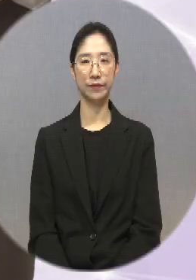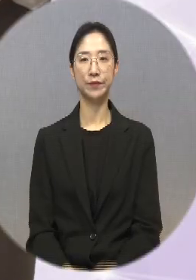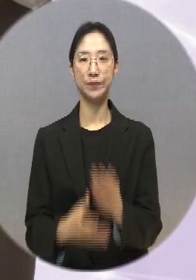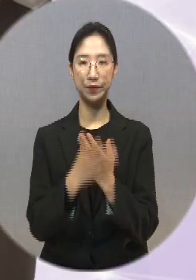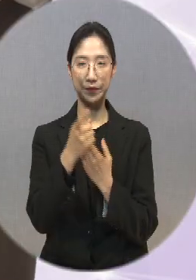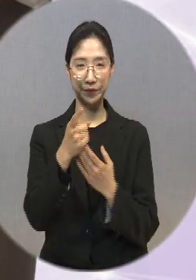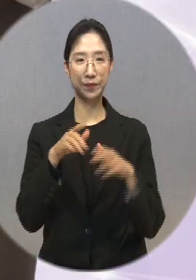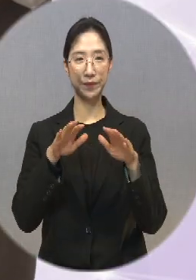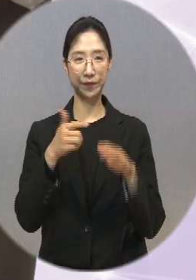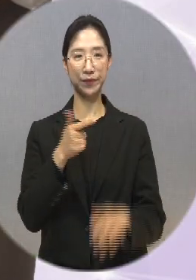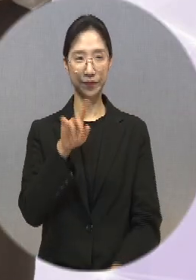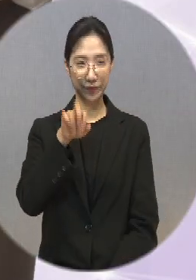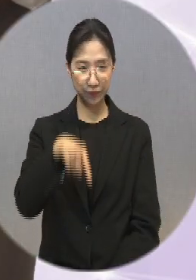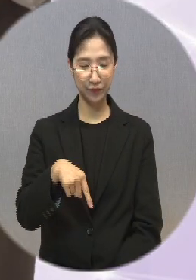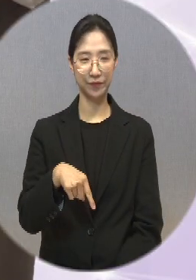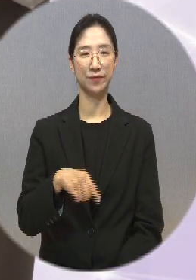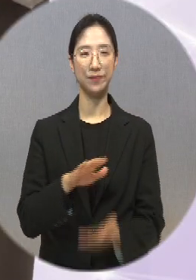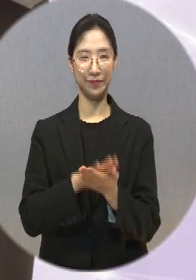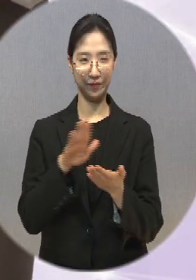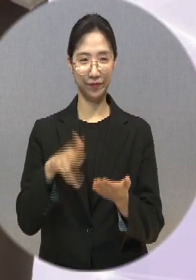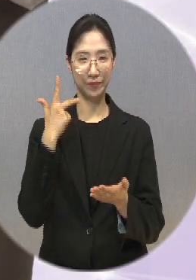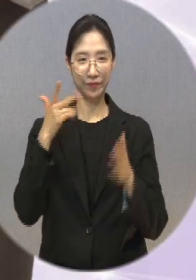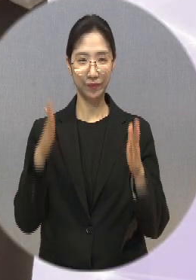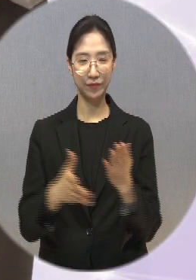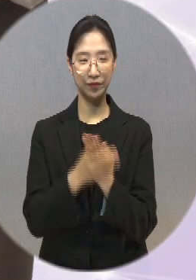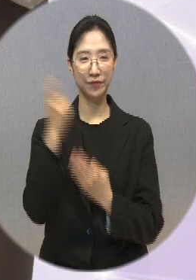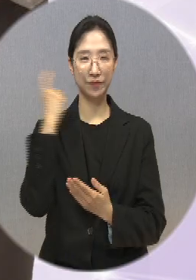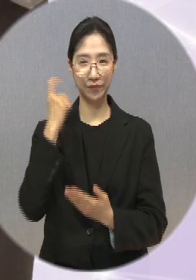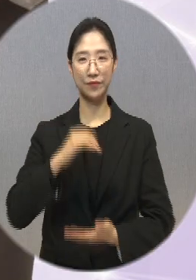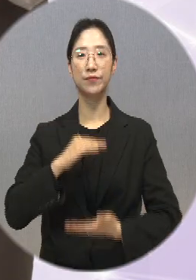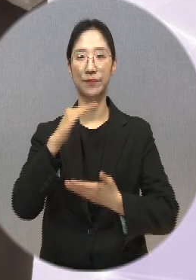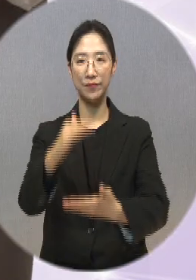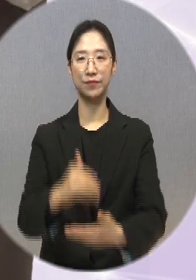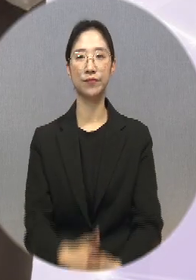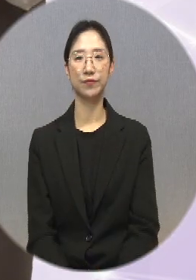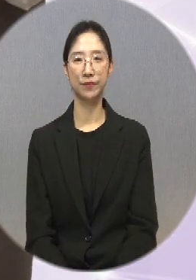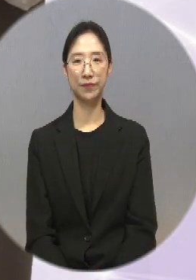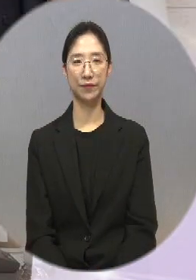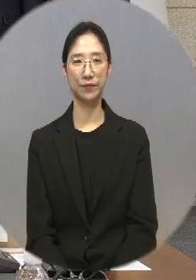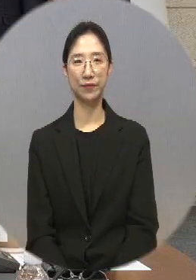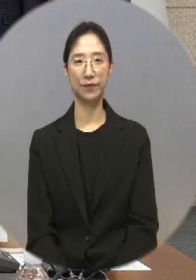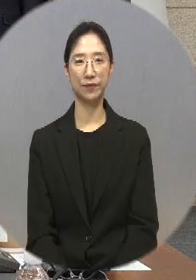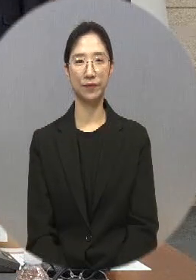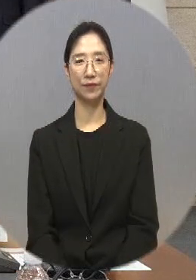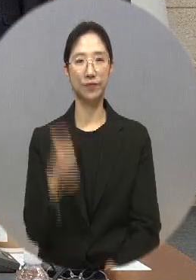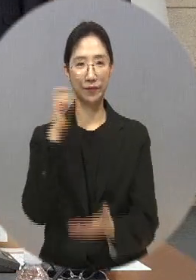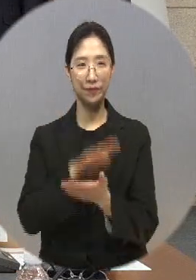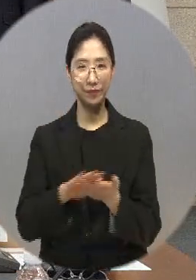통일나우의 이영아입니다. 한 주간의 통일 소식 브리핑에서 전해드립니다.